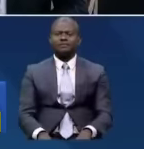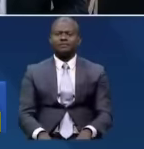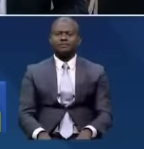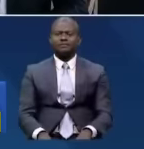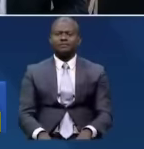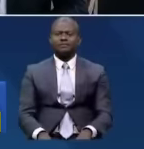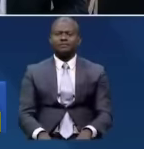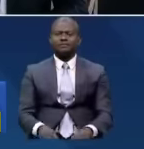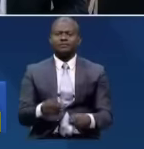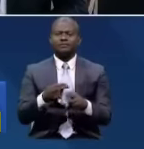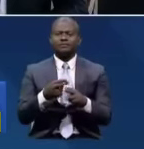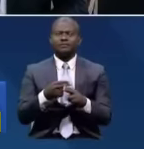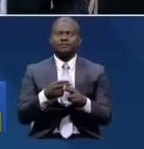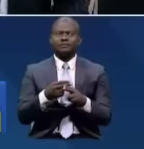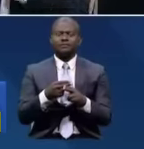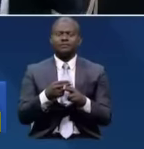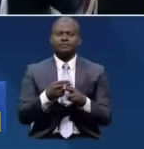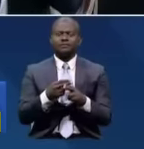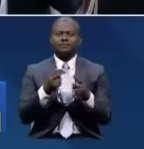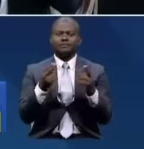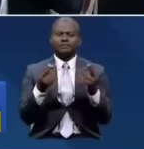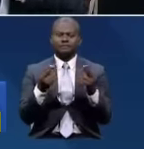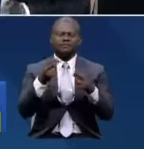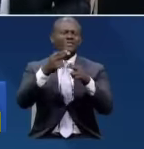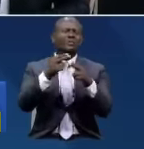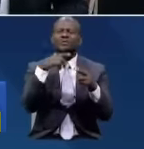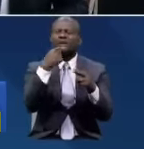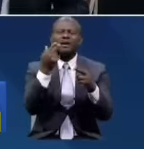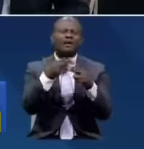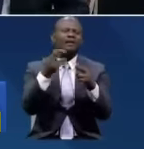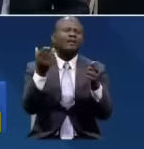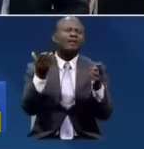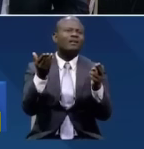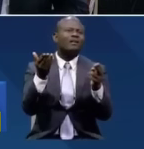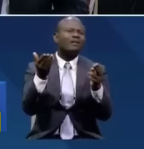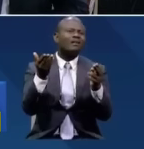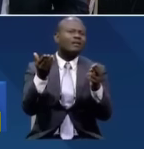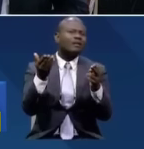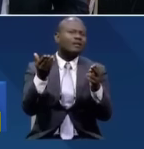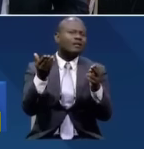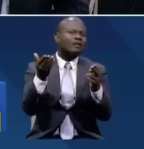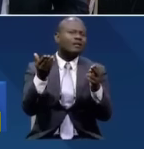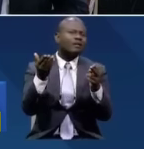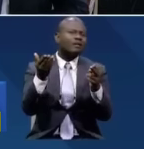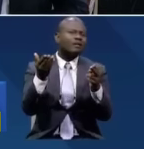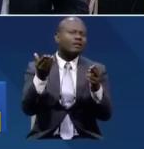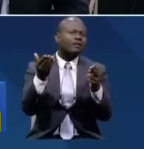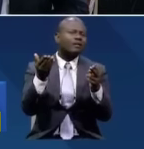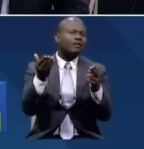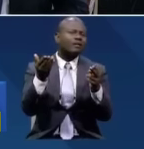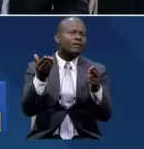Rugerero. Ndi mama w'abana bane muri Rubavu, muri mu karere ka Rubavu. Yego,